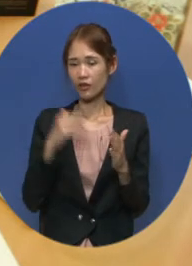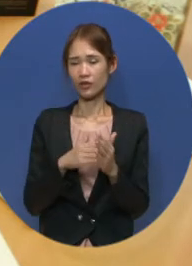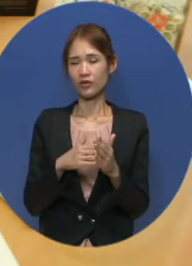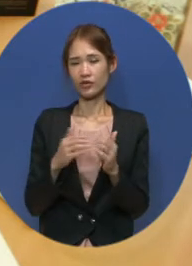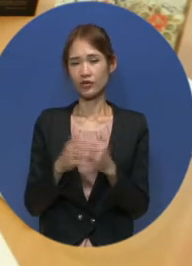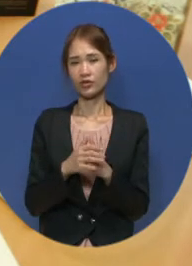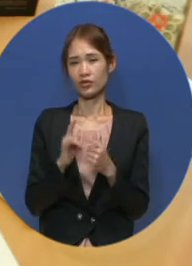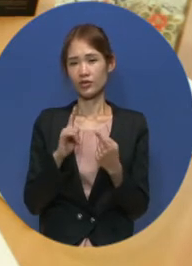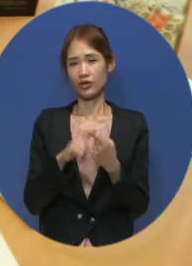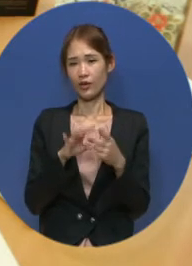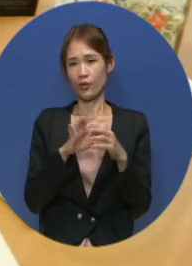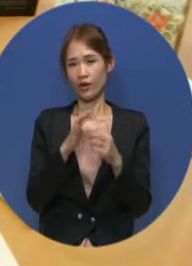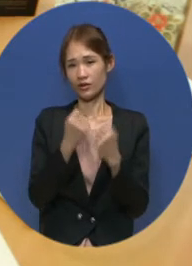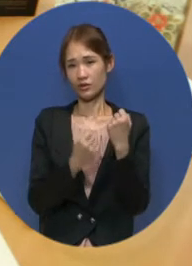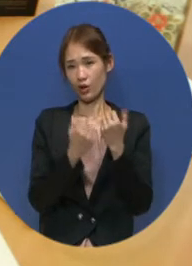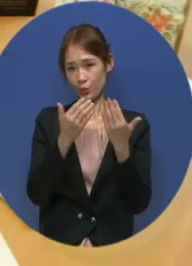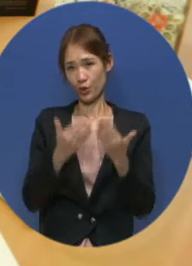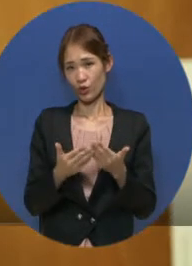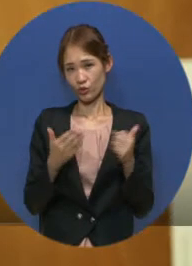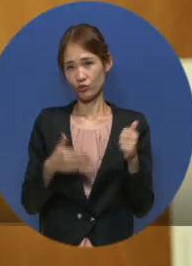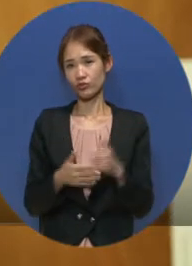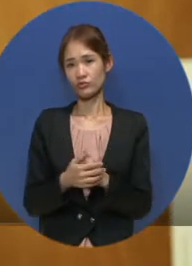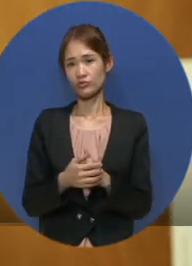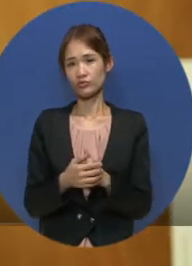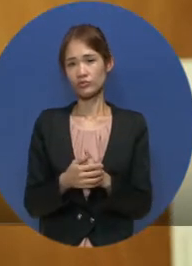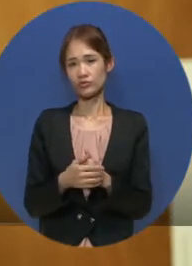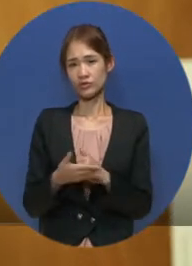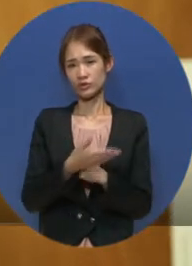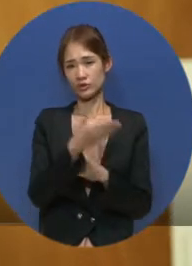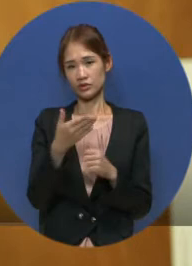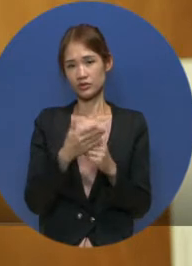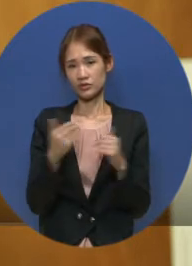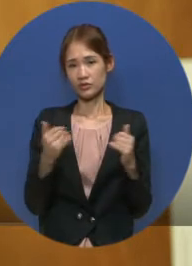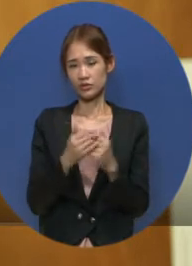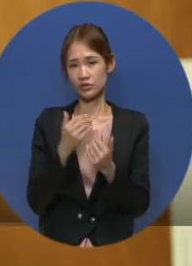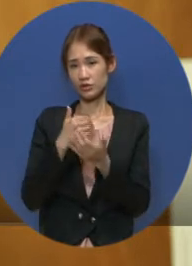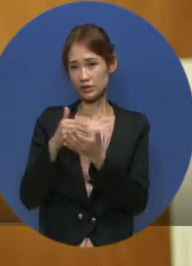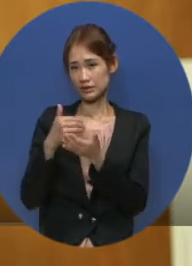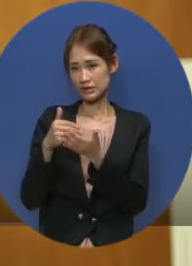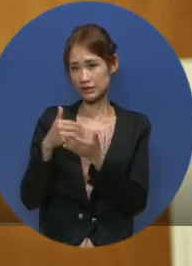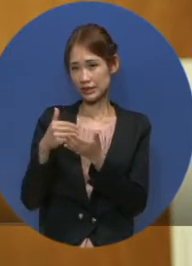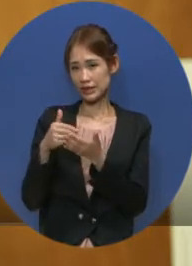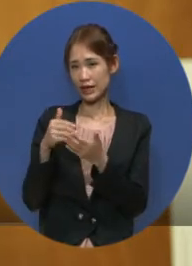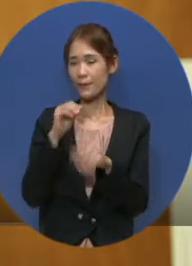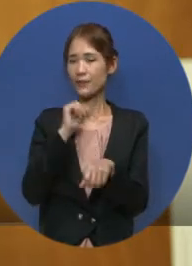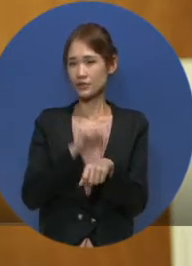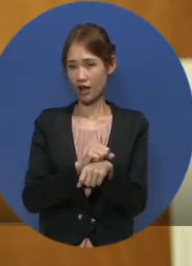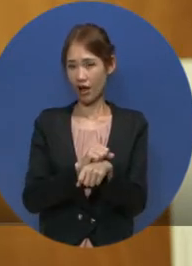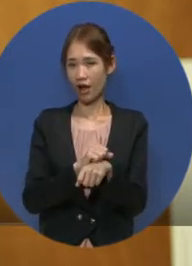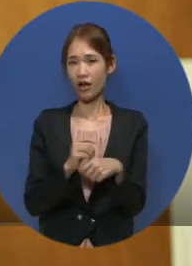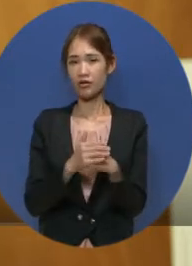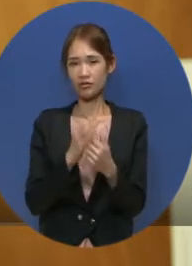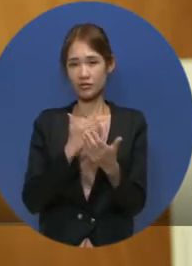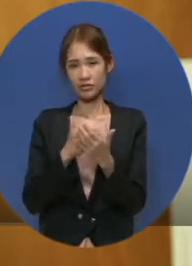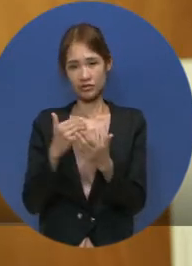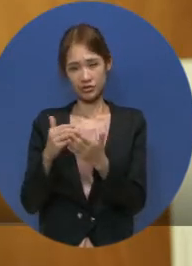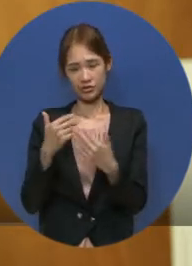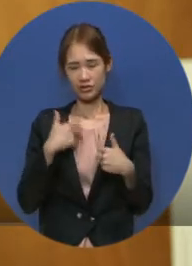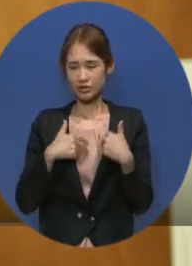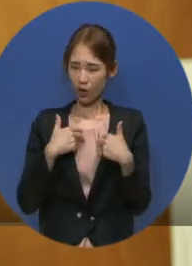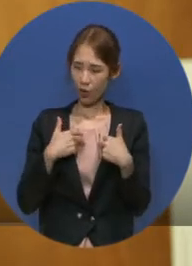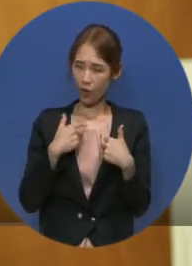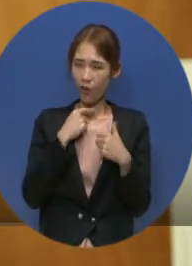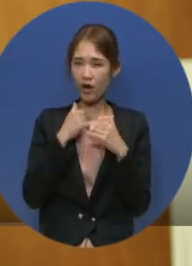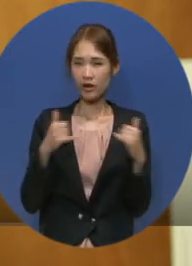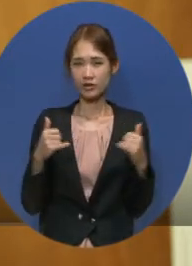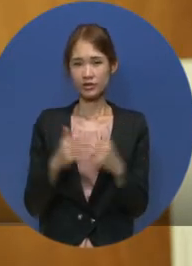그분들에 대해서 말씀해 주신다면 어떻게 해주실까요? 그분들은 이제 그림을 굉장히 이제 잘 그리시고 그림을 그리는 걸 즐기시는